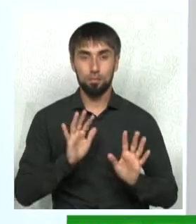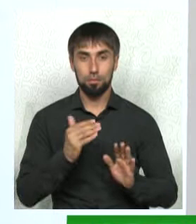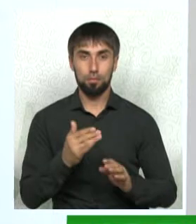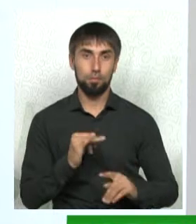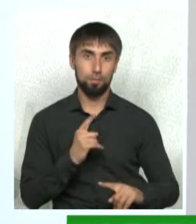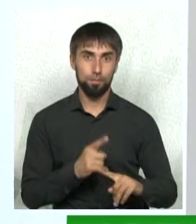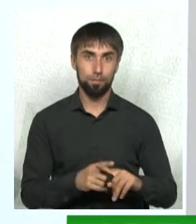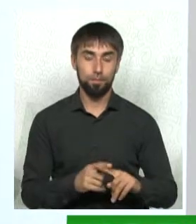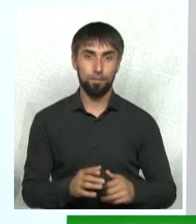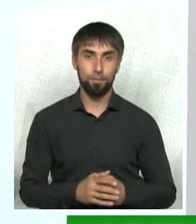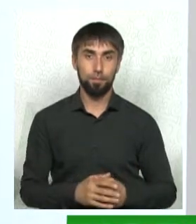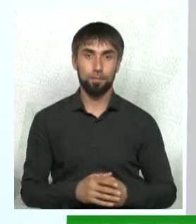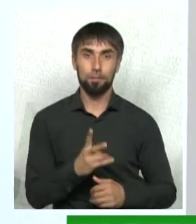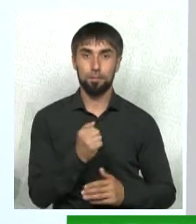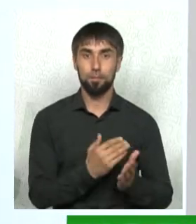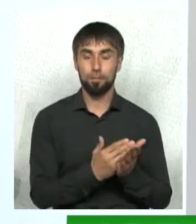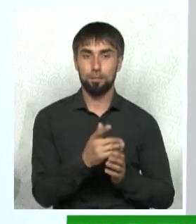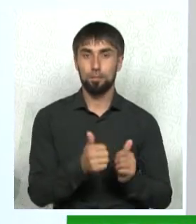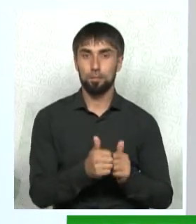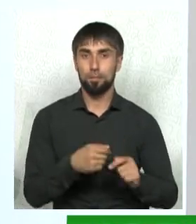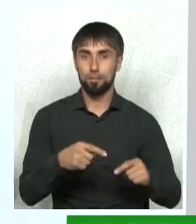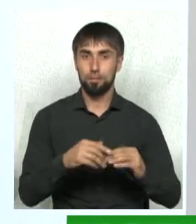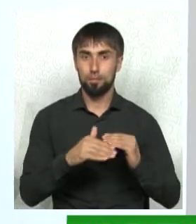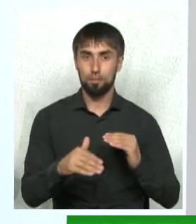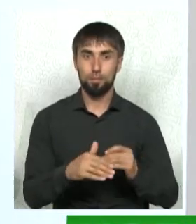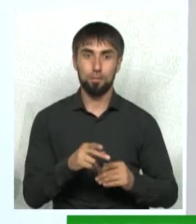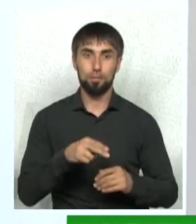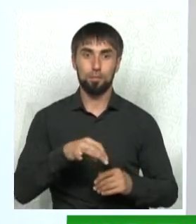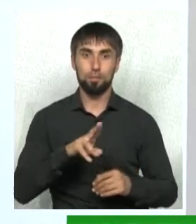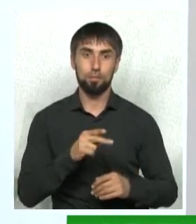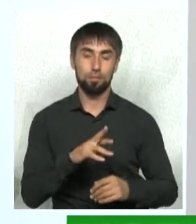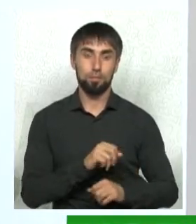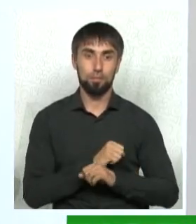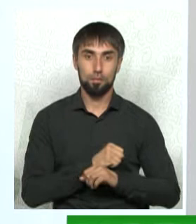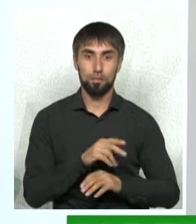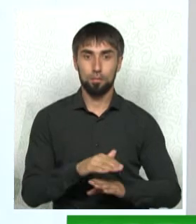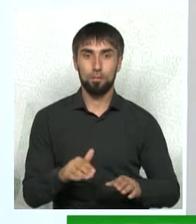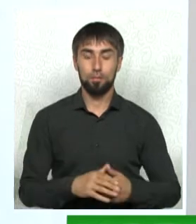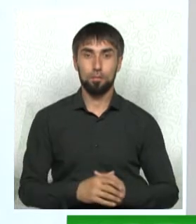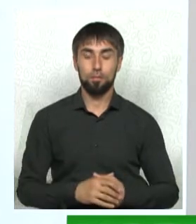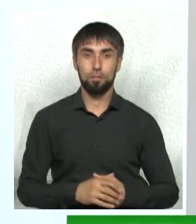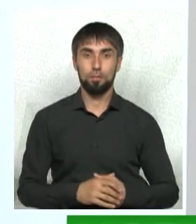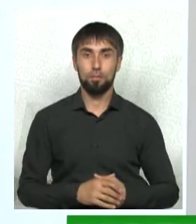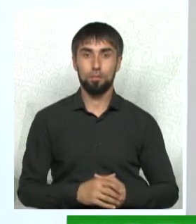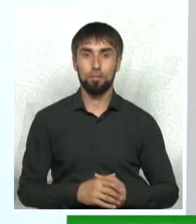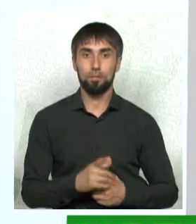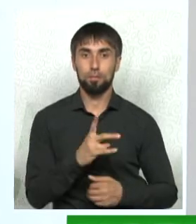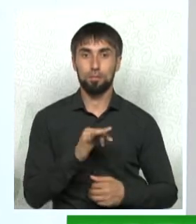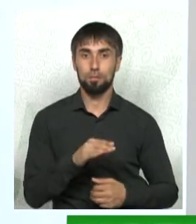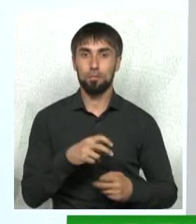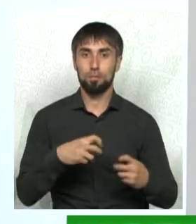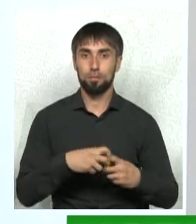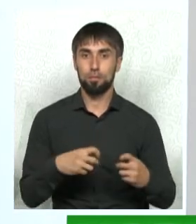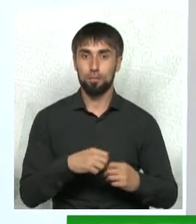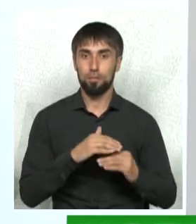плюс наверху, рядом с футбольным полем, площадка для отдыха детей. Значит, резиновые покрытия